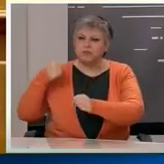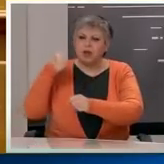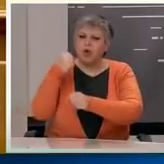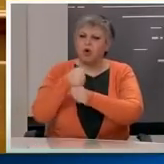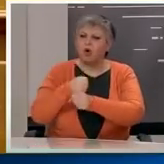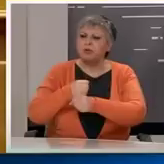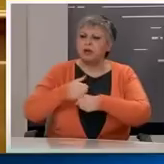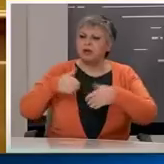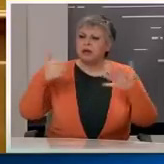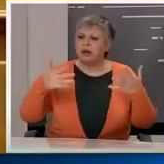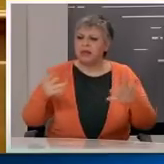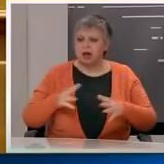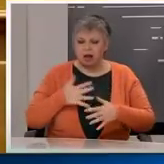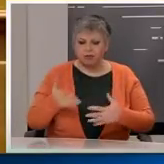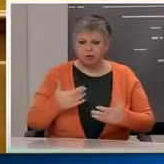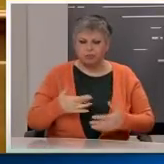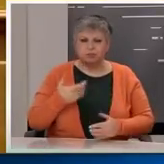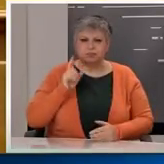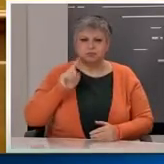εστία ανομία στο δημόσιο βίο.